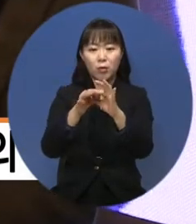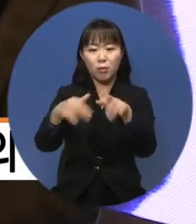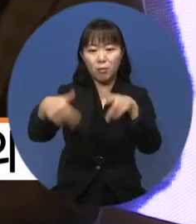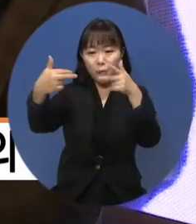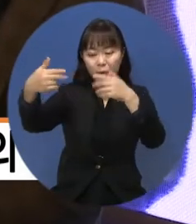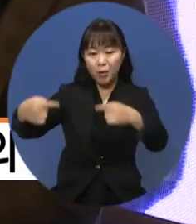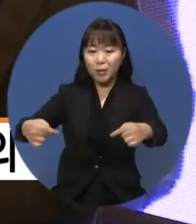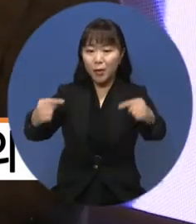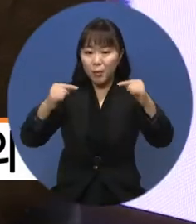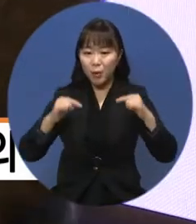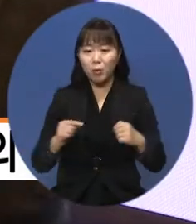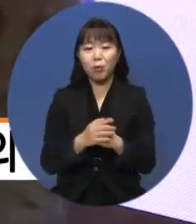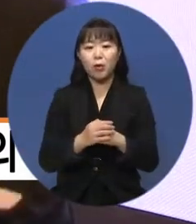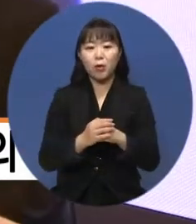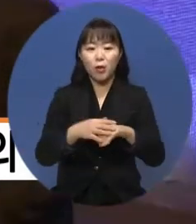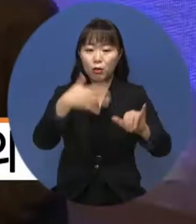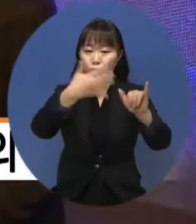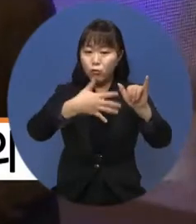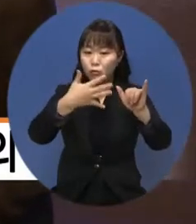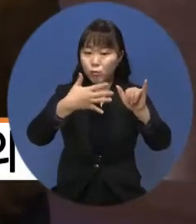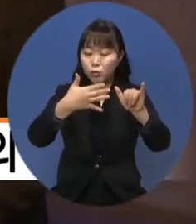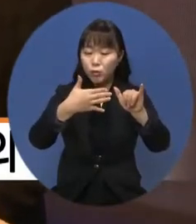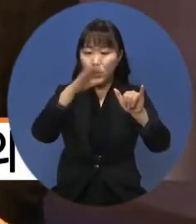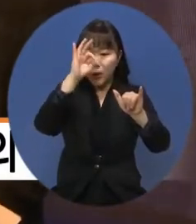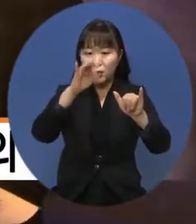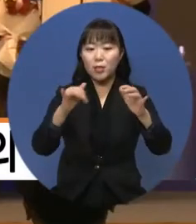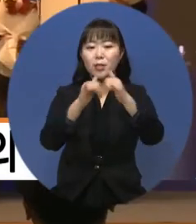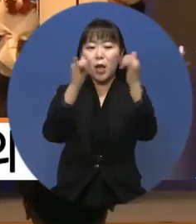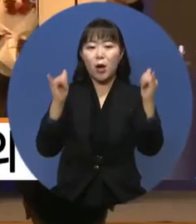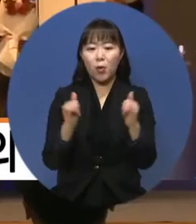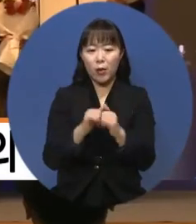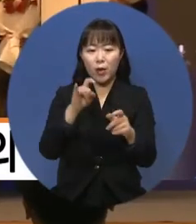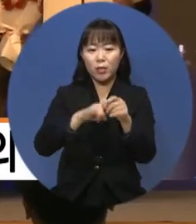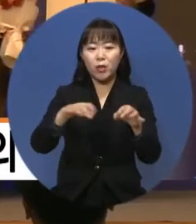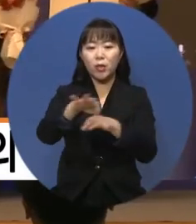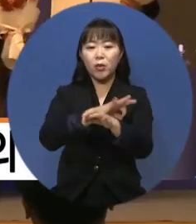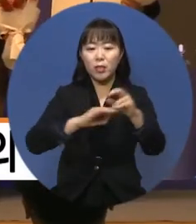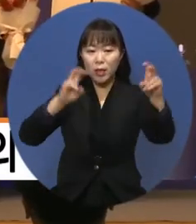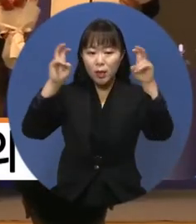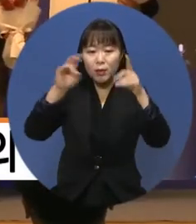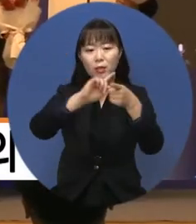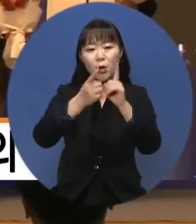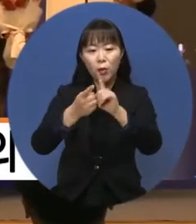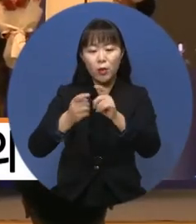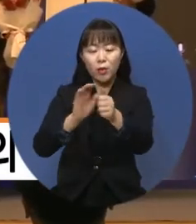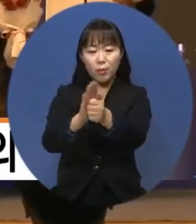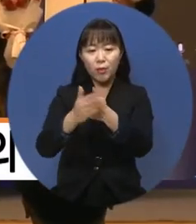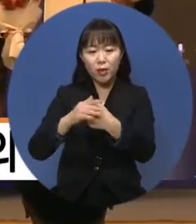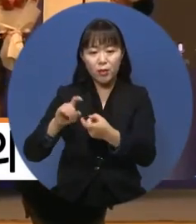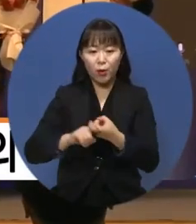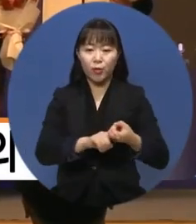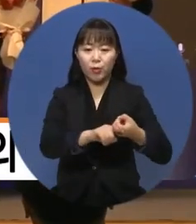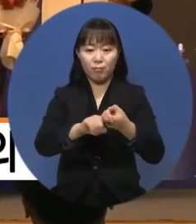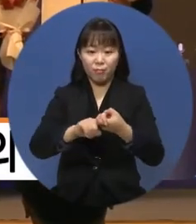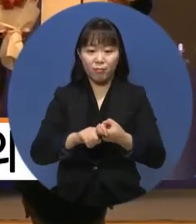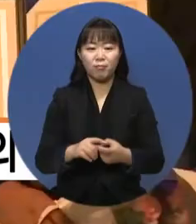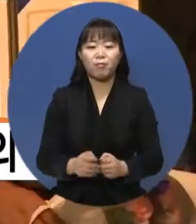참여했고 유튜브로 생중계해 사회적 경제 기업 간 협력과 연대 의 장애 넓혔습니다